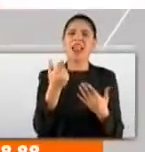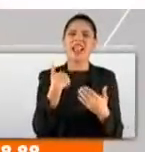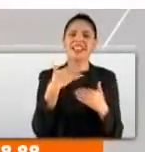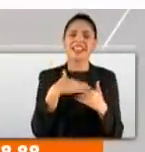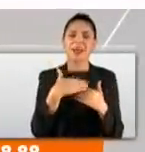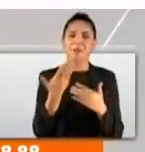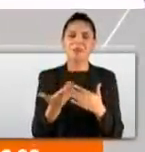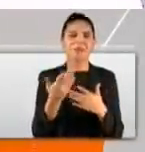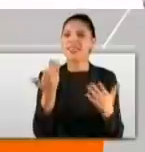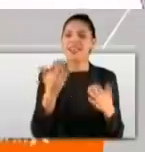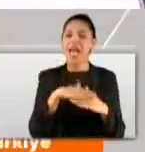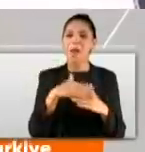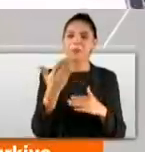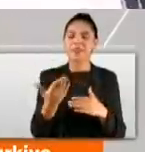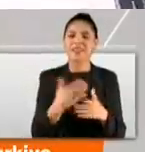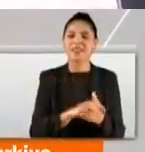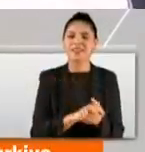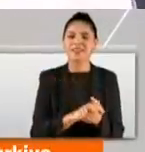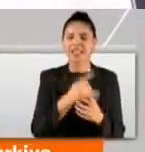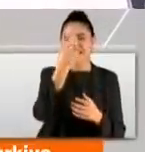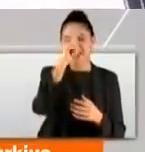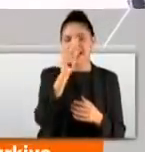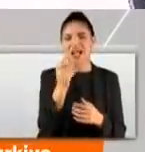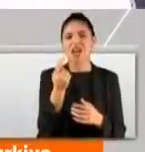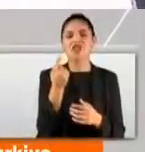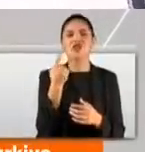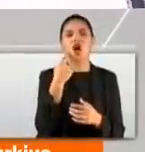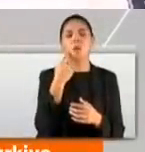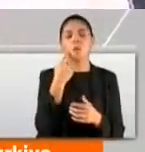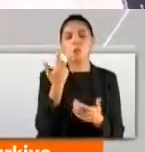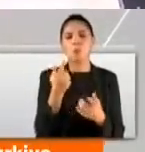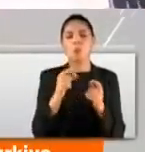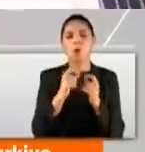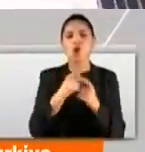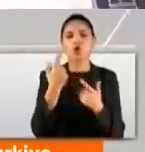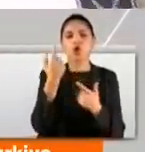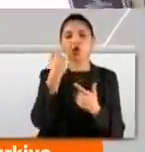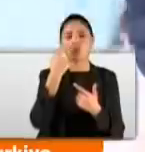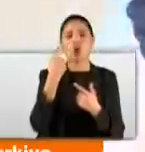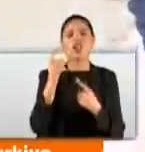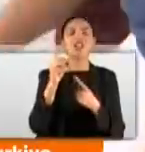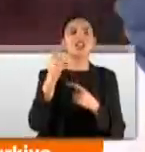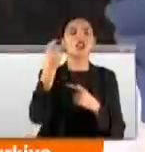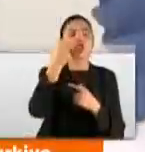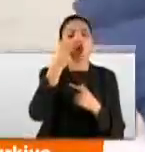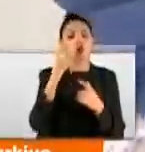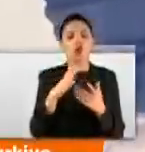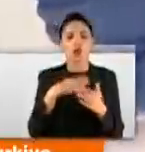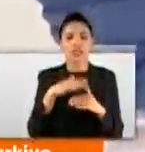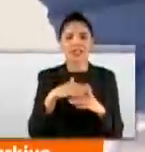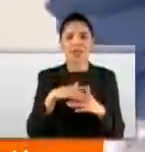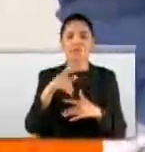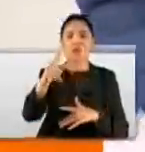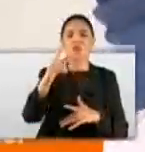yaptırıyorum. Ne yaptırdınız? Sadece işte botoks ve gözaltı ışık dolgusu. Ünlülere baktığınızda, o